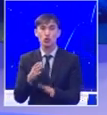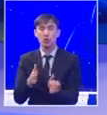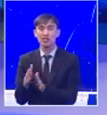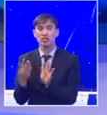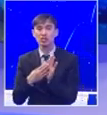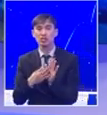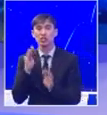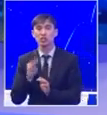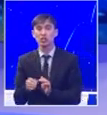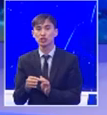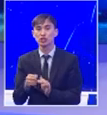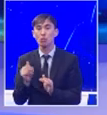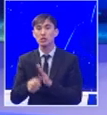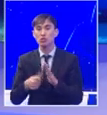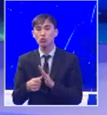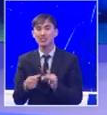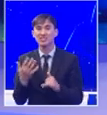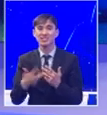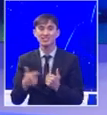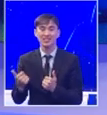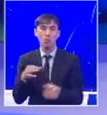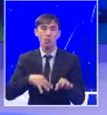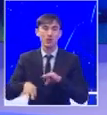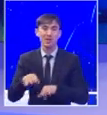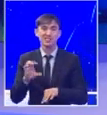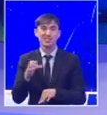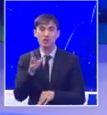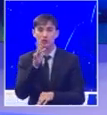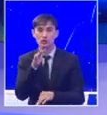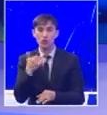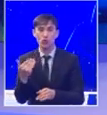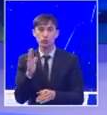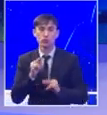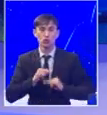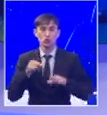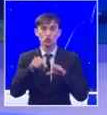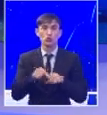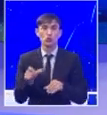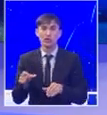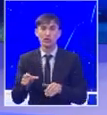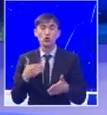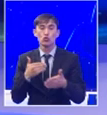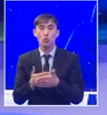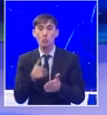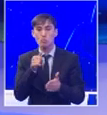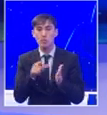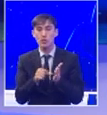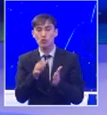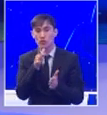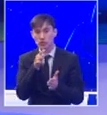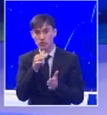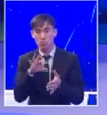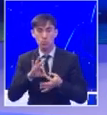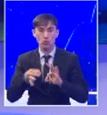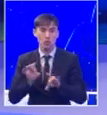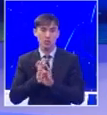порядка 4000 безработных. Среди них и по проекту «Серебряный возраст». Он охватит трудоустройством людей предпенсионного возраста.